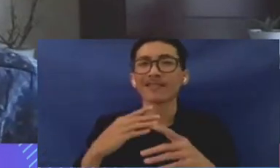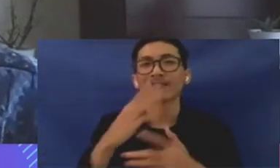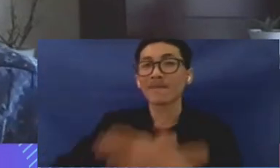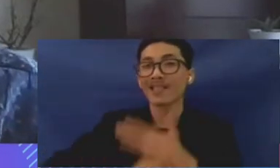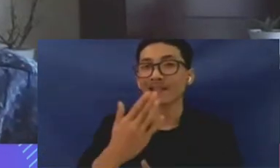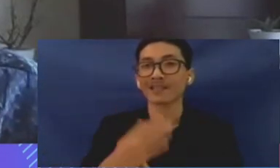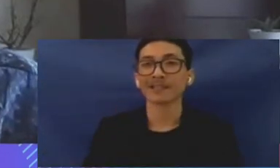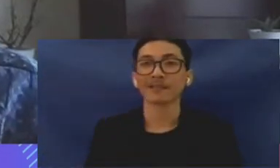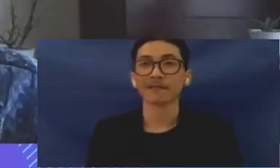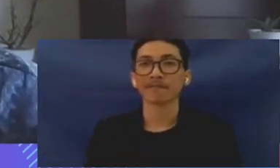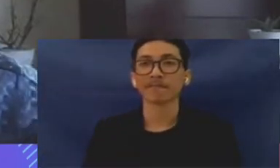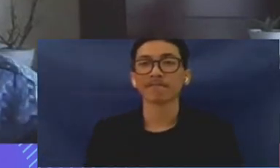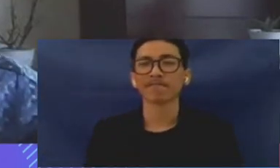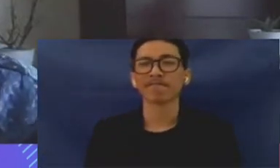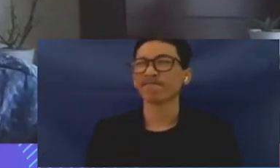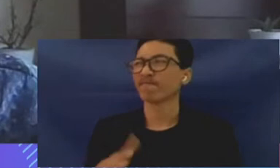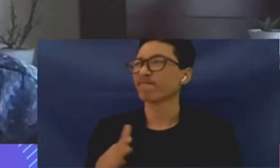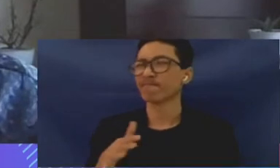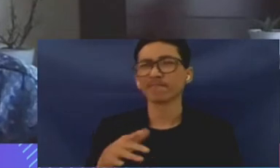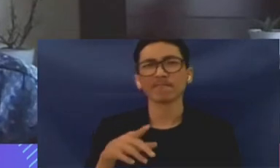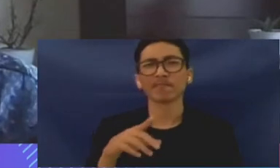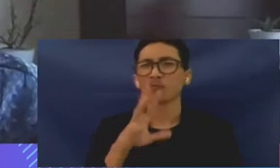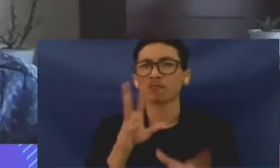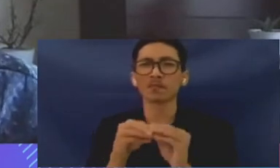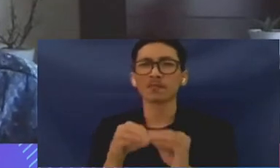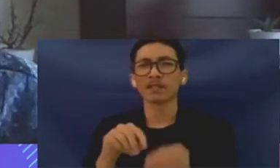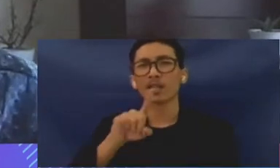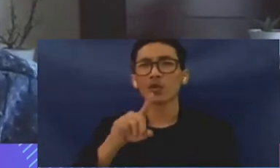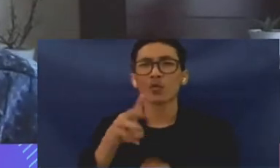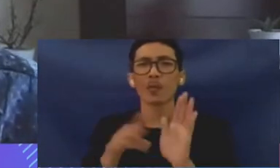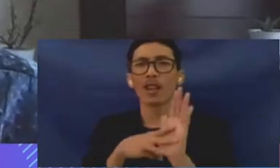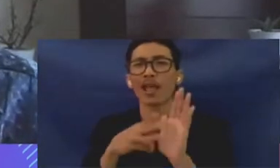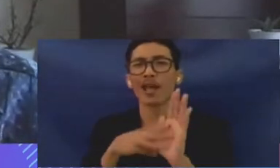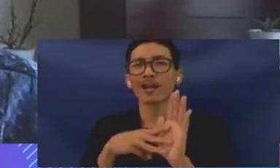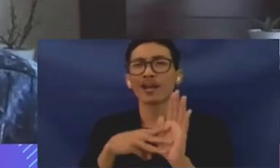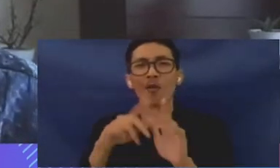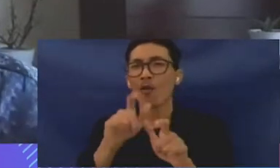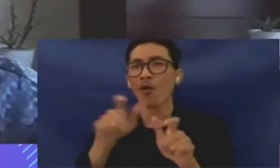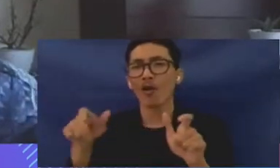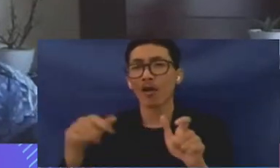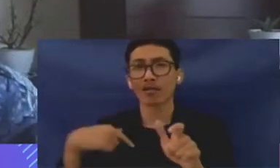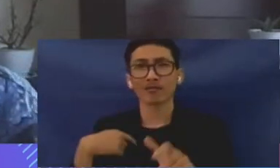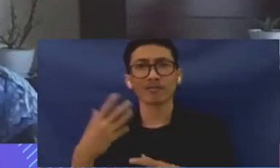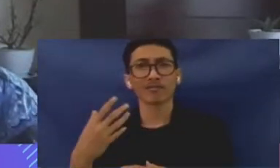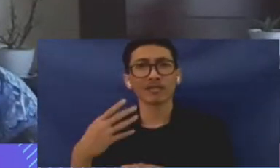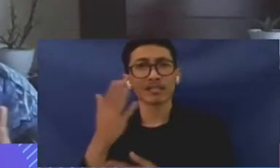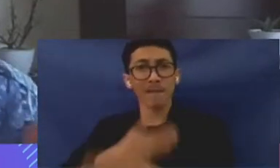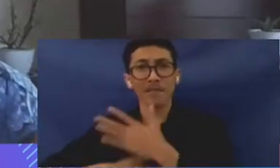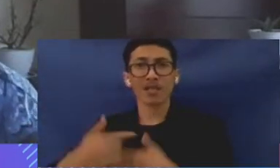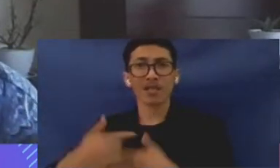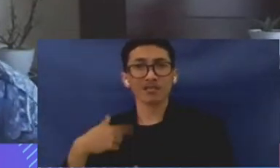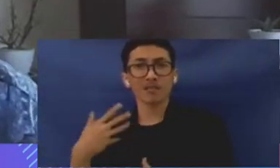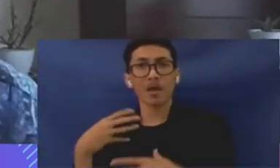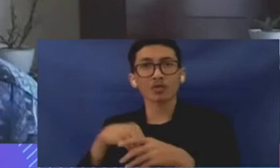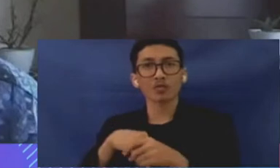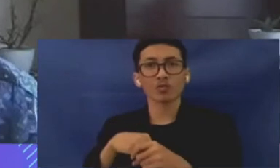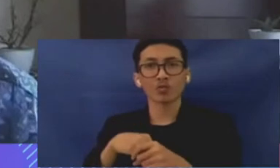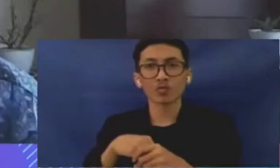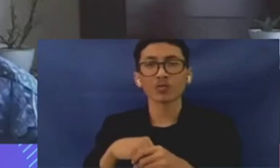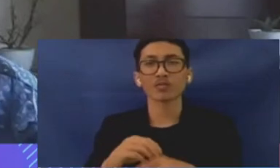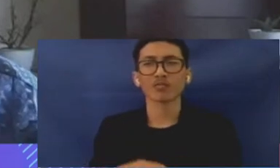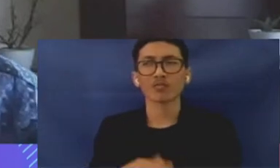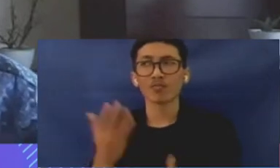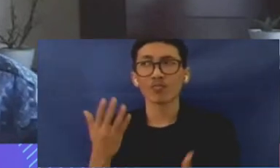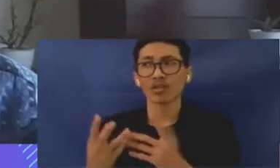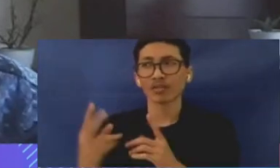orang. Saya salah satu penyandang disabilitas. Mungkin disabilitas saya tidak bisa dilihat